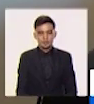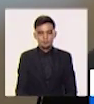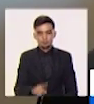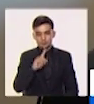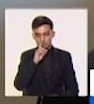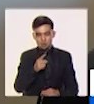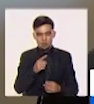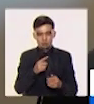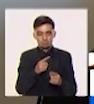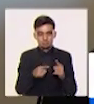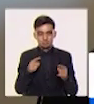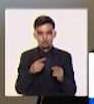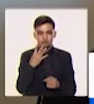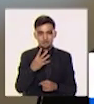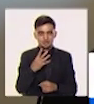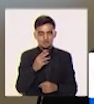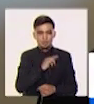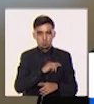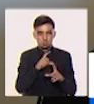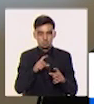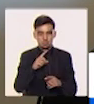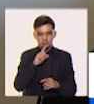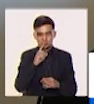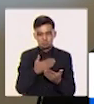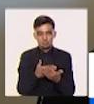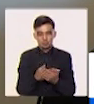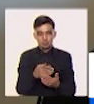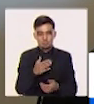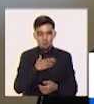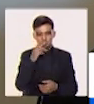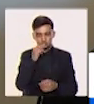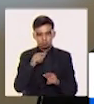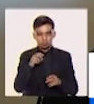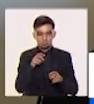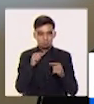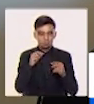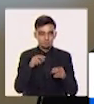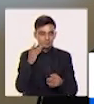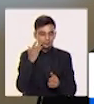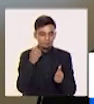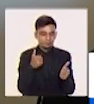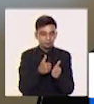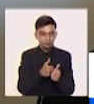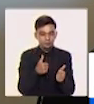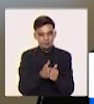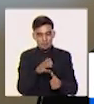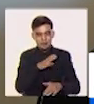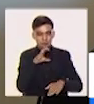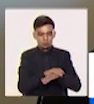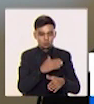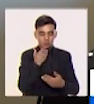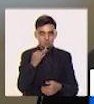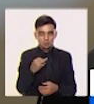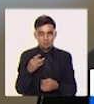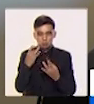года, 14 сотрудников. Бір жарым жылдай менің күйеуімді аңдыды, бірақ ешқандай дәлел таппады. Енді міне қолдан жасалған айыппен